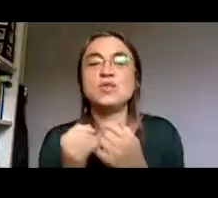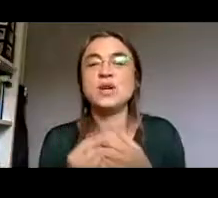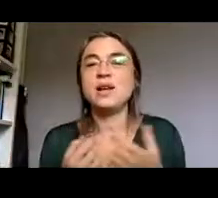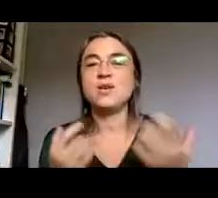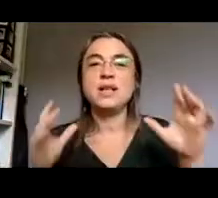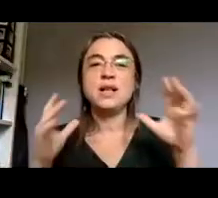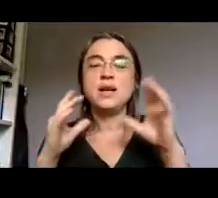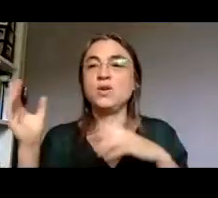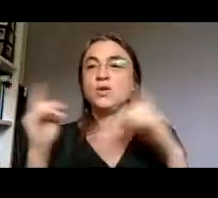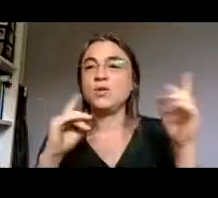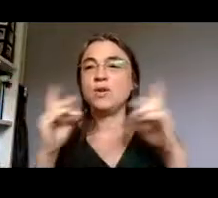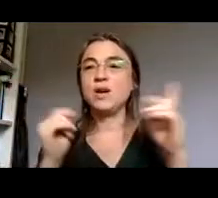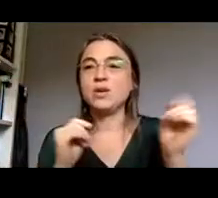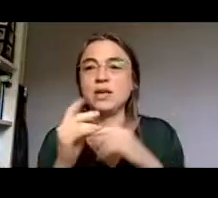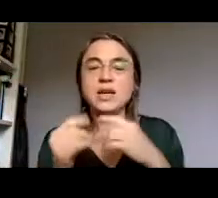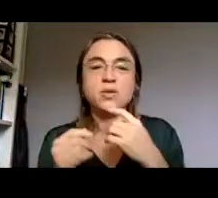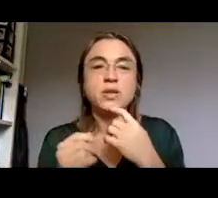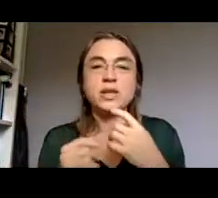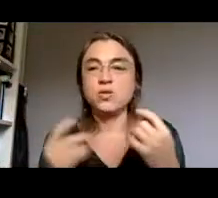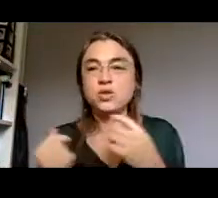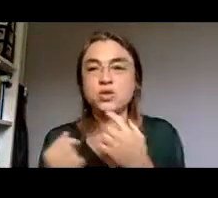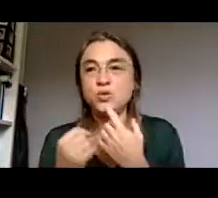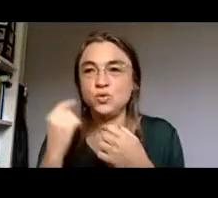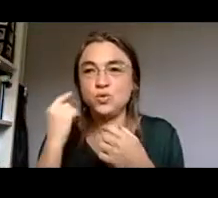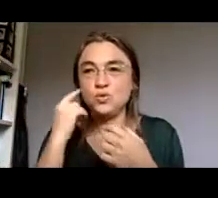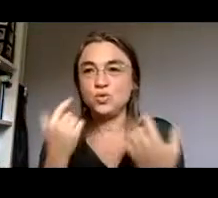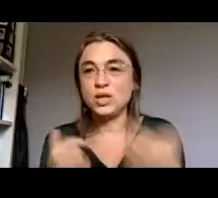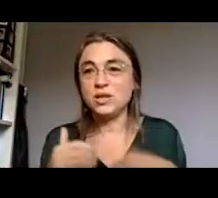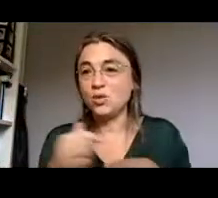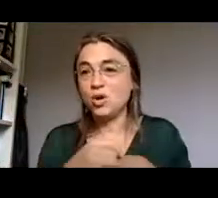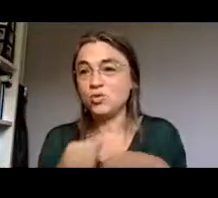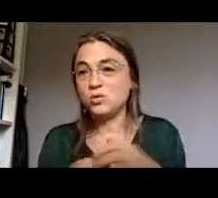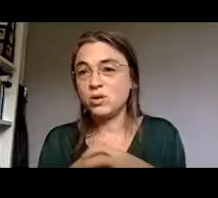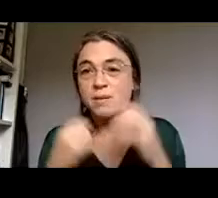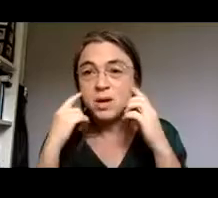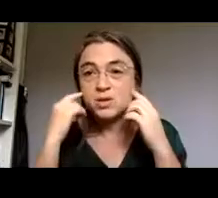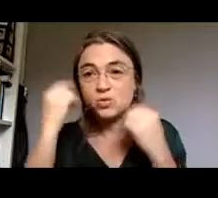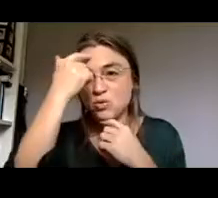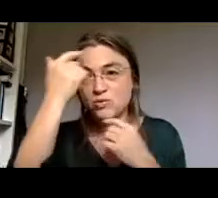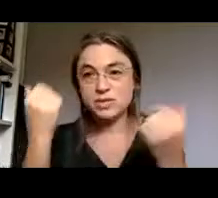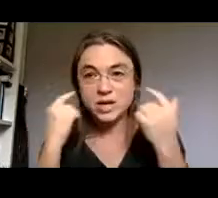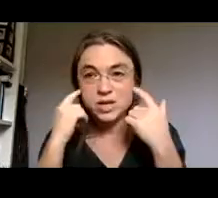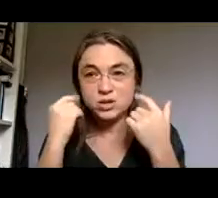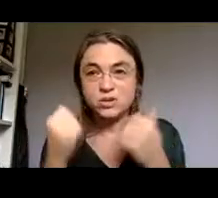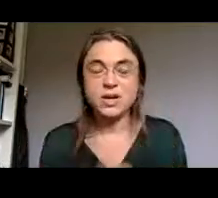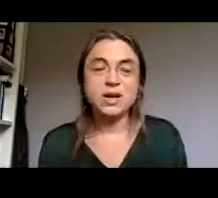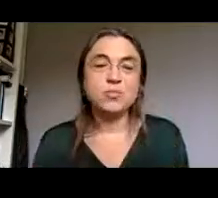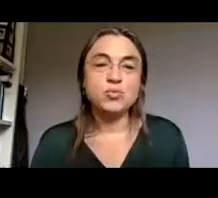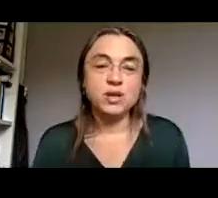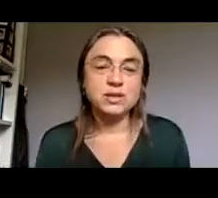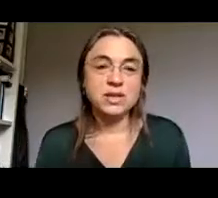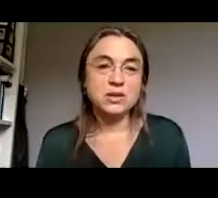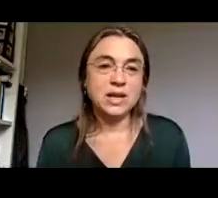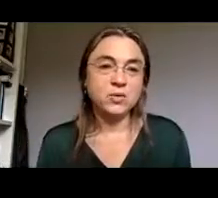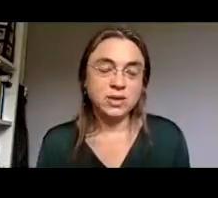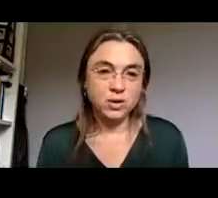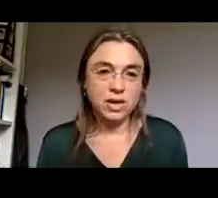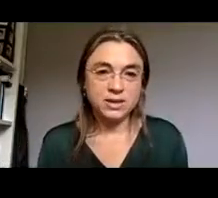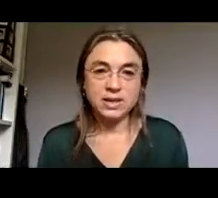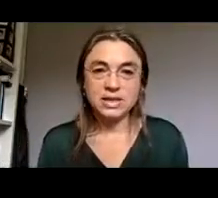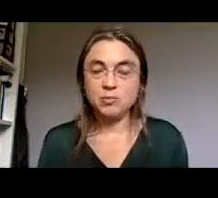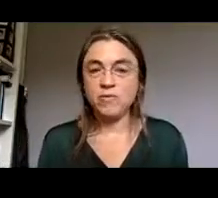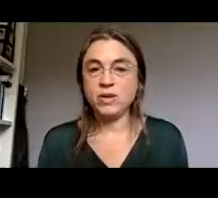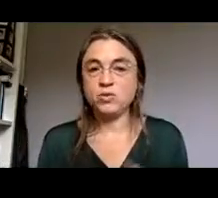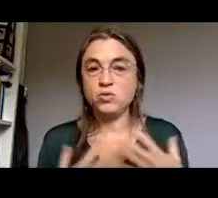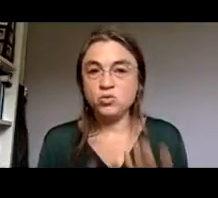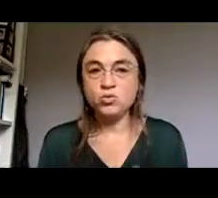champ visuel, voilà, regarder à droite, à gauche. Donc il y a des codes, soit sur la main, soit sur le visage, pour indiquer de quel côté regarder,